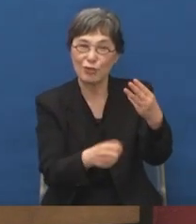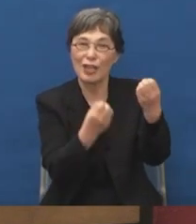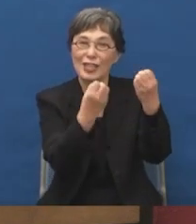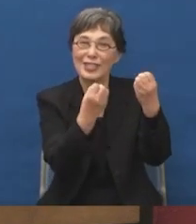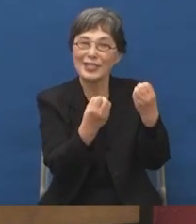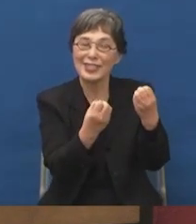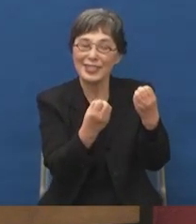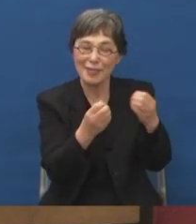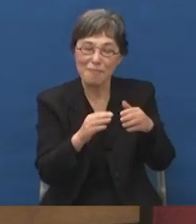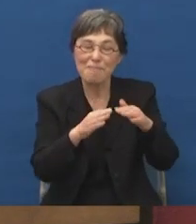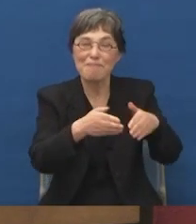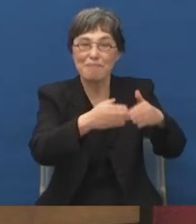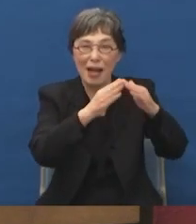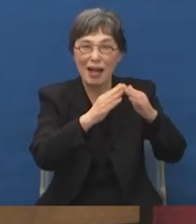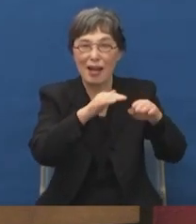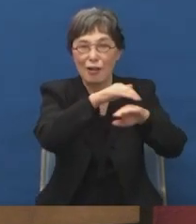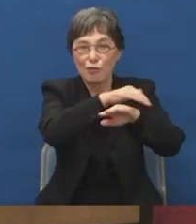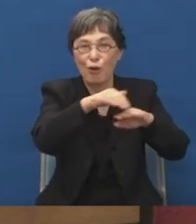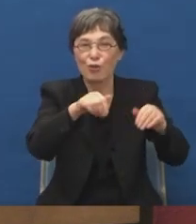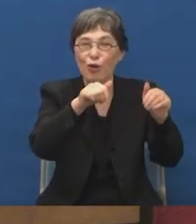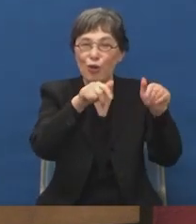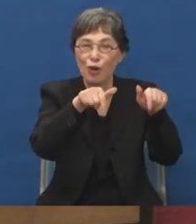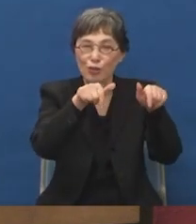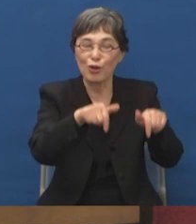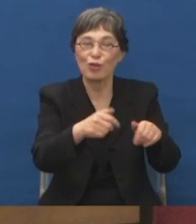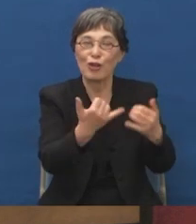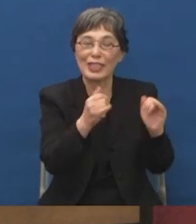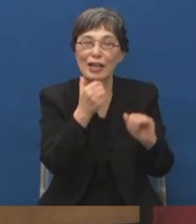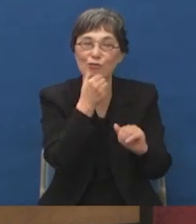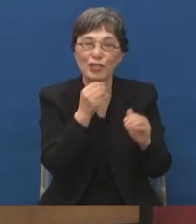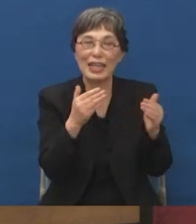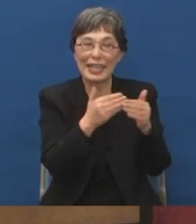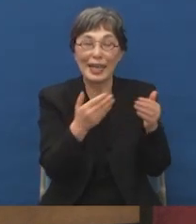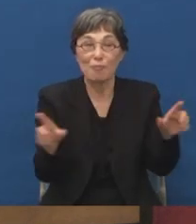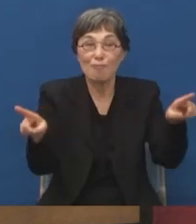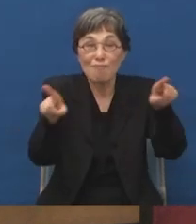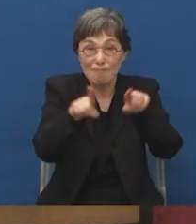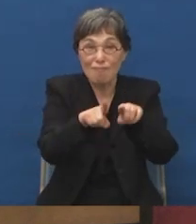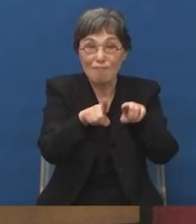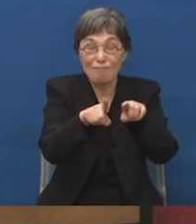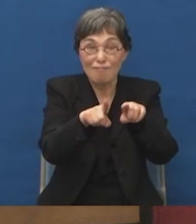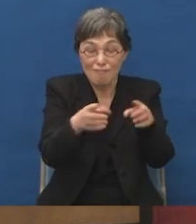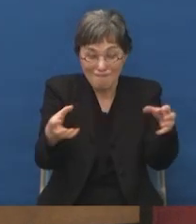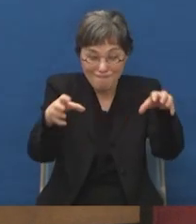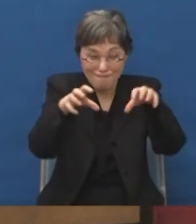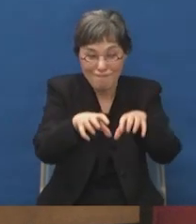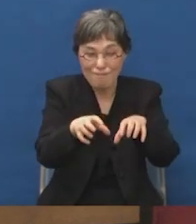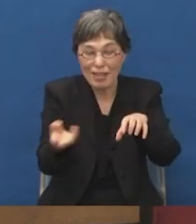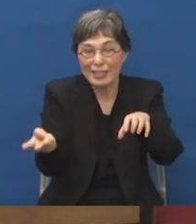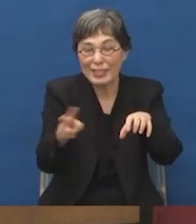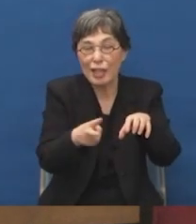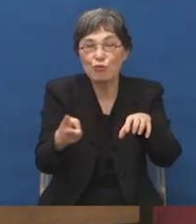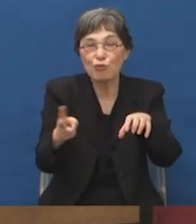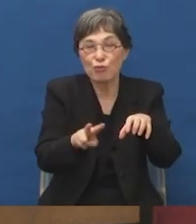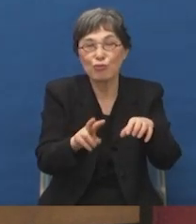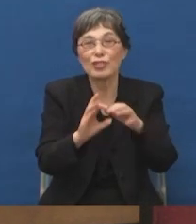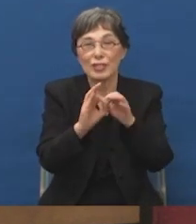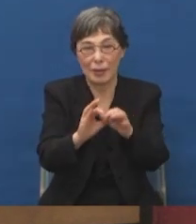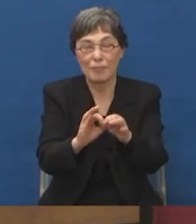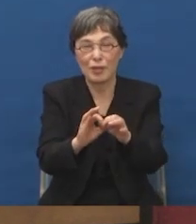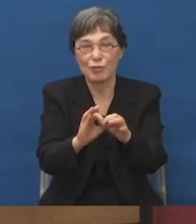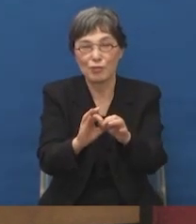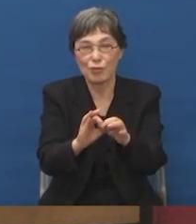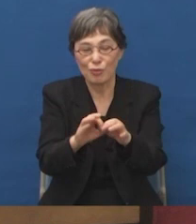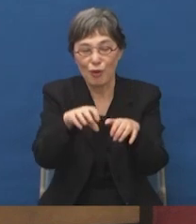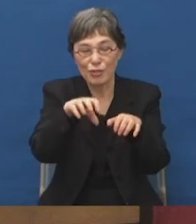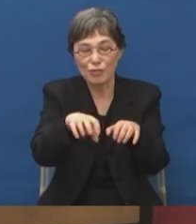予定の京都社会福祉会館との合築施設に移転させることに伴いその位置を